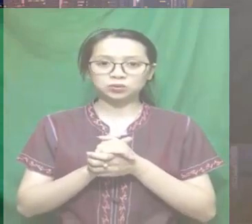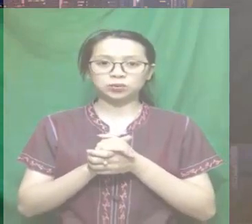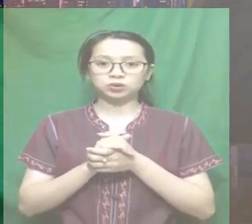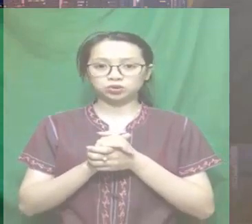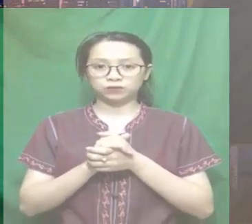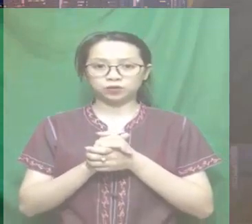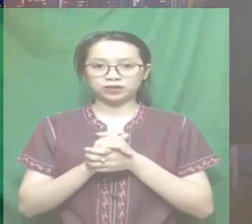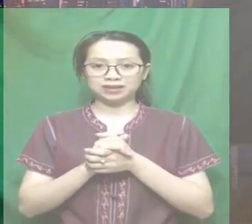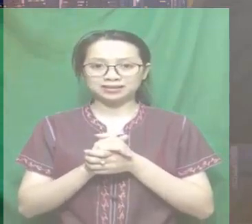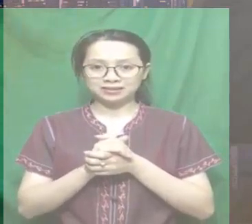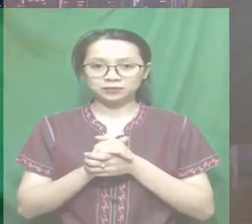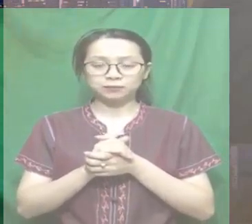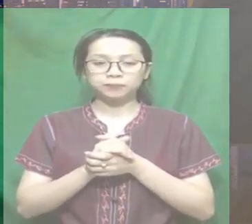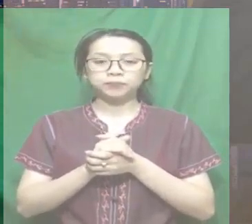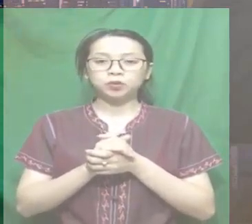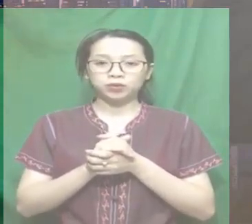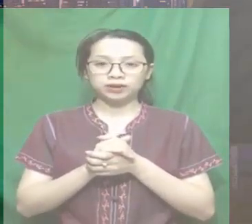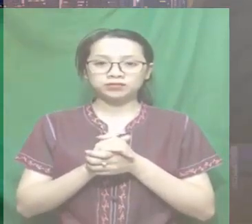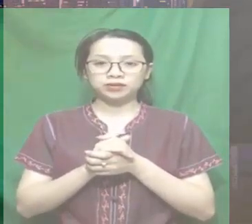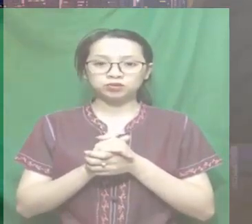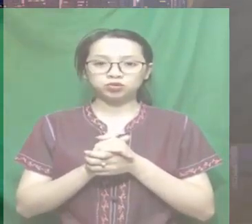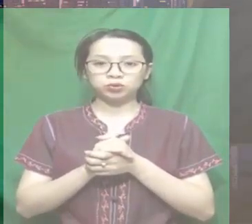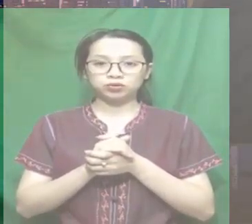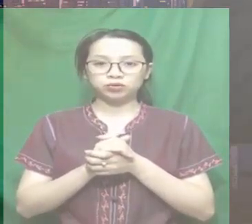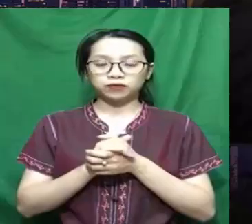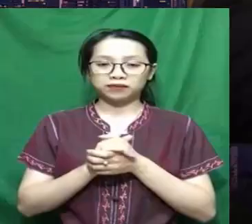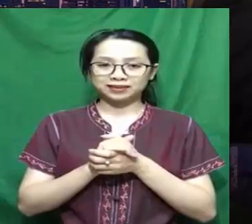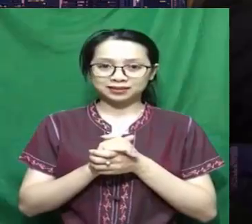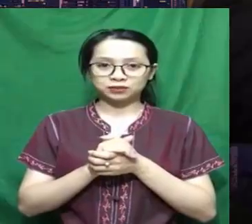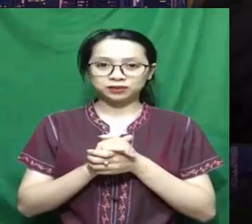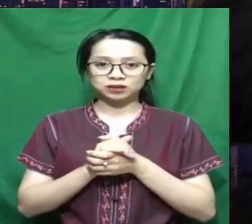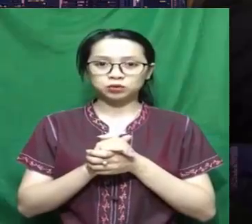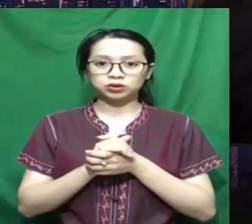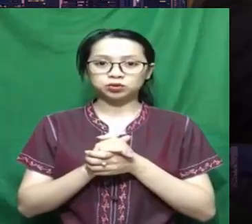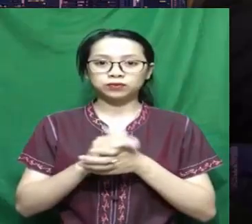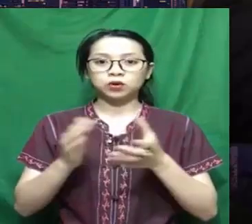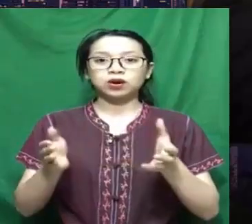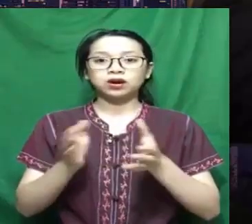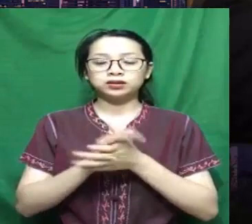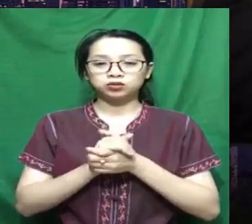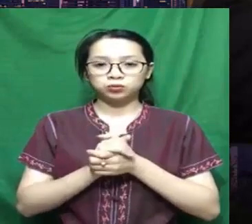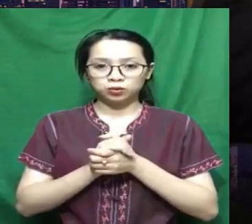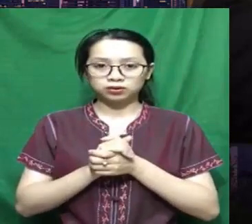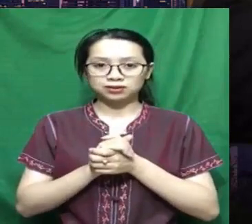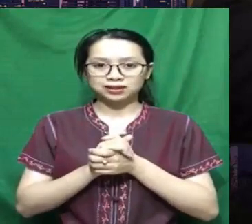Il pensera que ce sont les munitions dont il a besoin pour faire tomber Brash et Sassy.